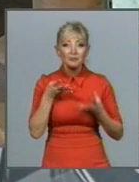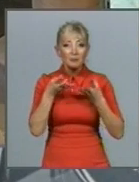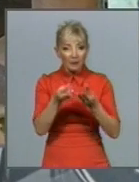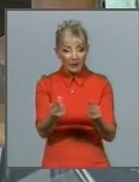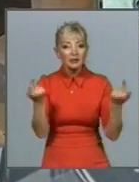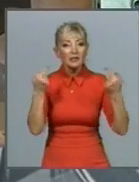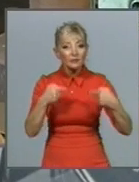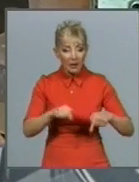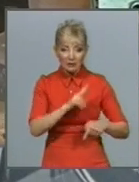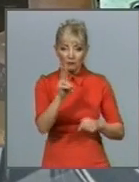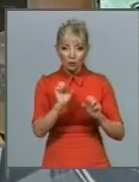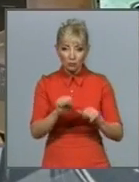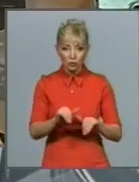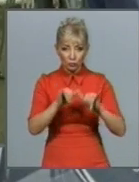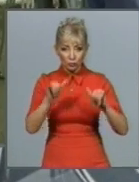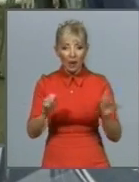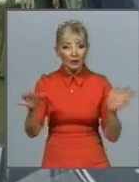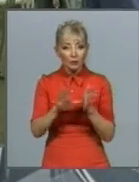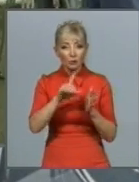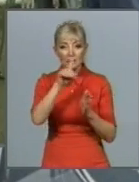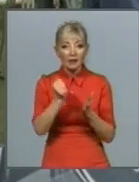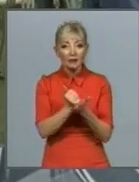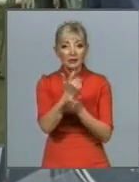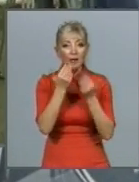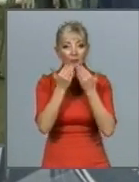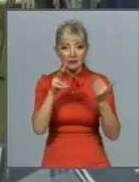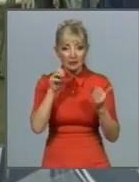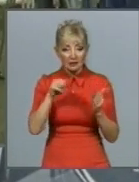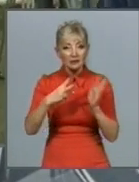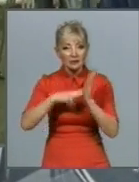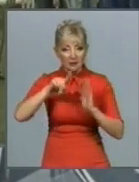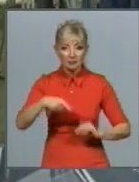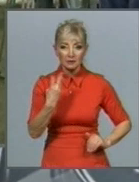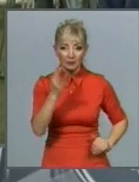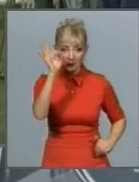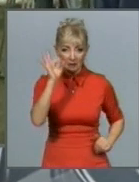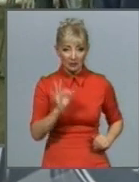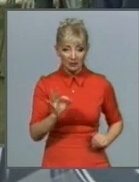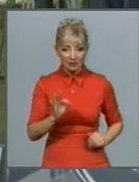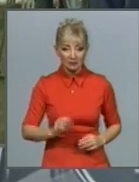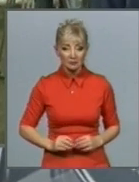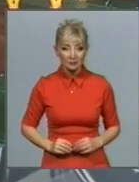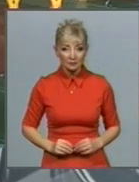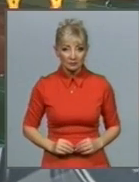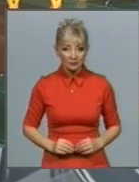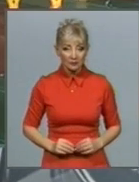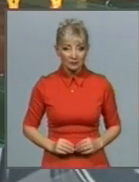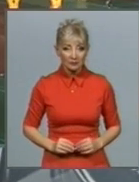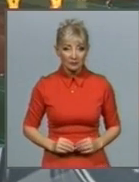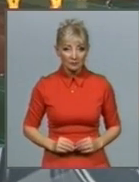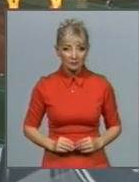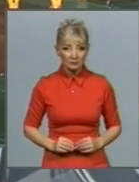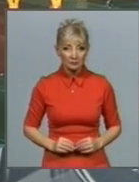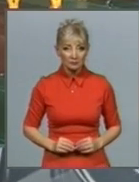інфляція, яка може зрости до рекордних за кілька останніх років 7,3%. Юлія Біла та Євген Клочко,